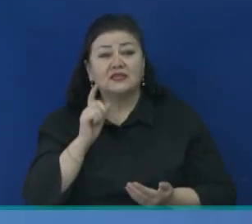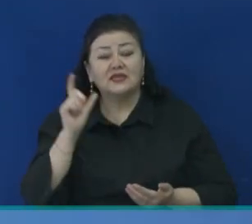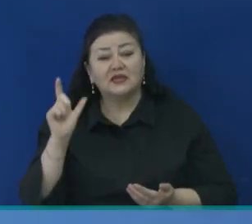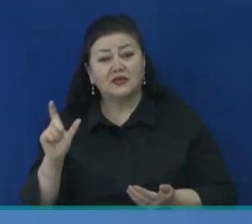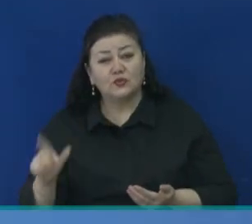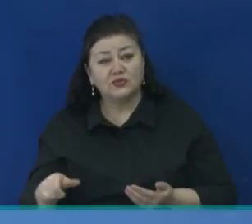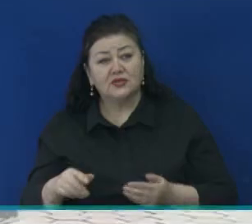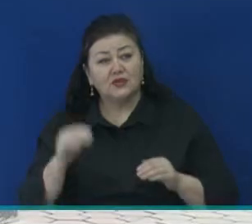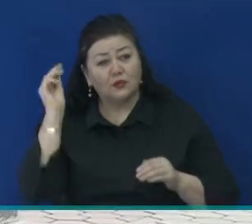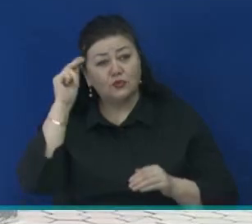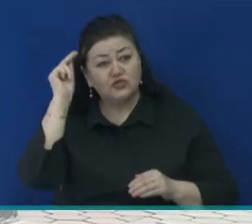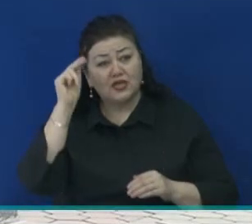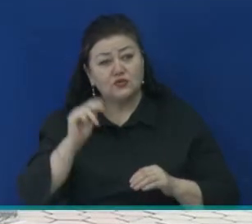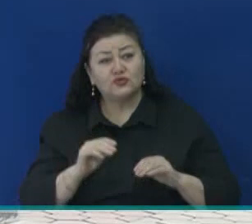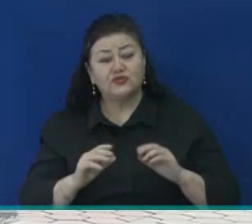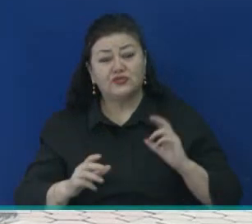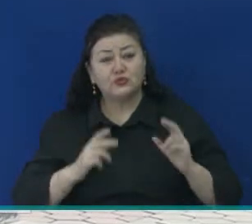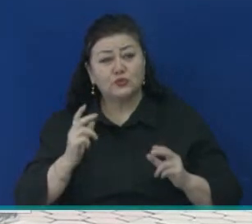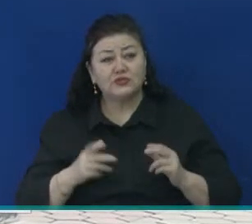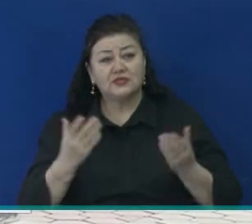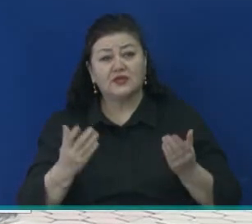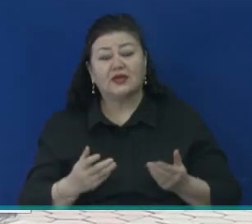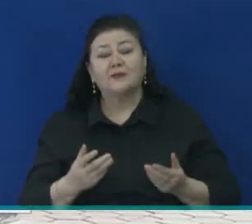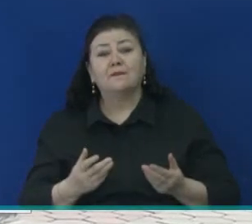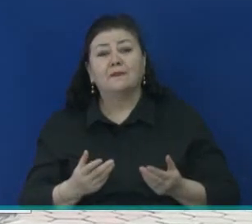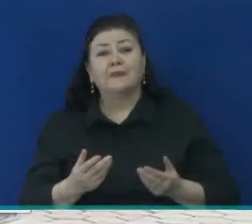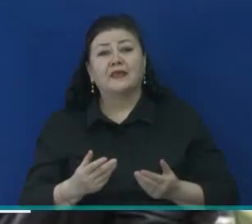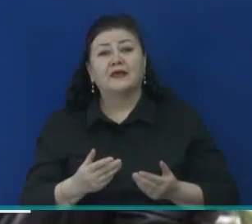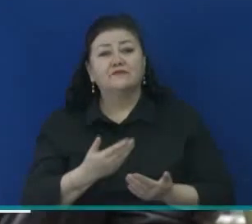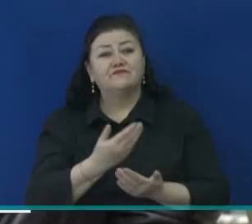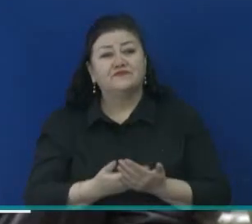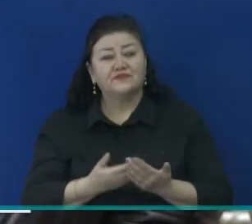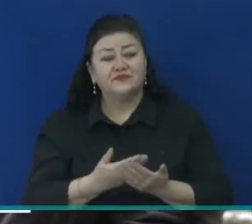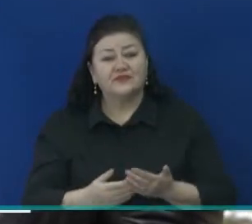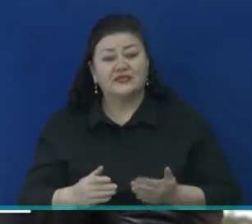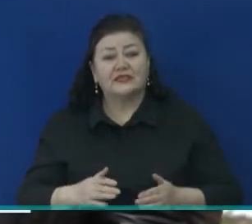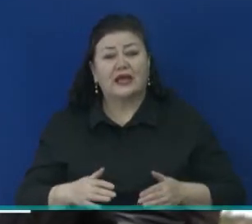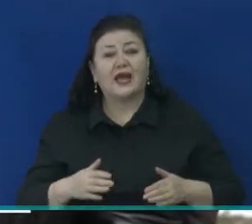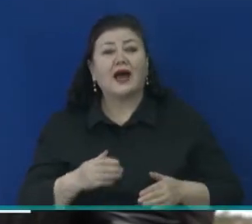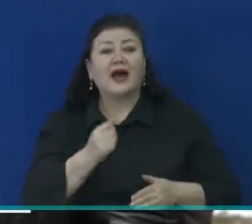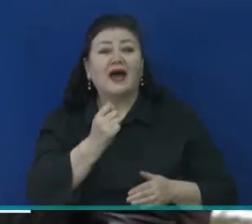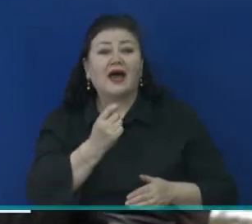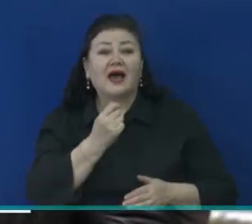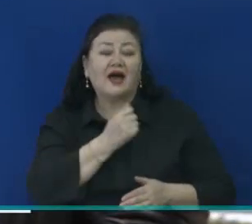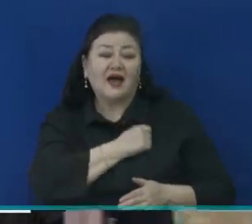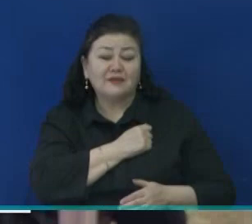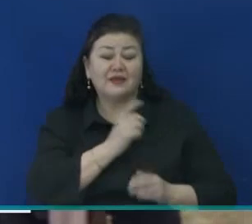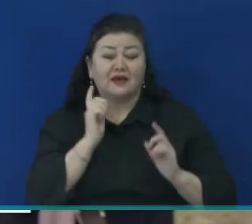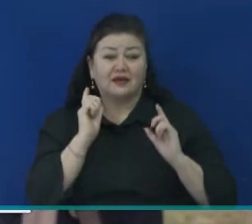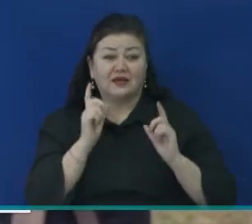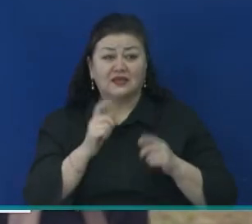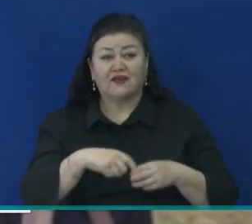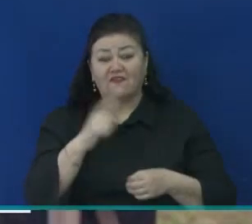жұртшылығы қатысты. Биыл кеңес әскерлерінің Ауғанстаннан шығарылғанына 34 жыл толады. Салтанатты шара 7 мамыр